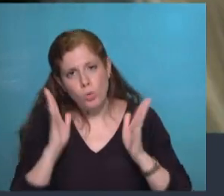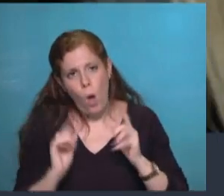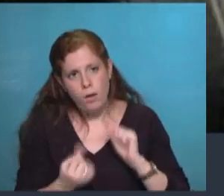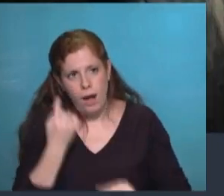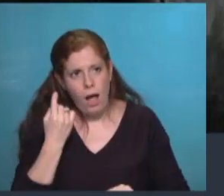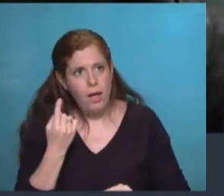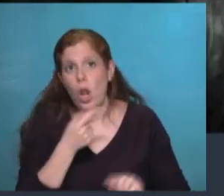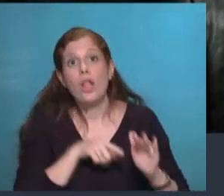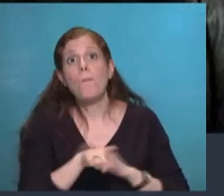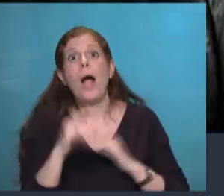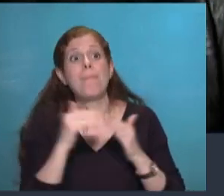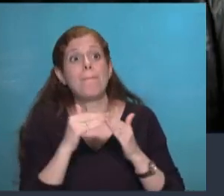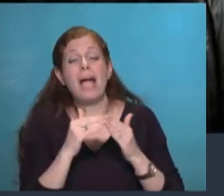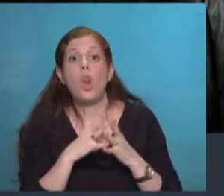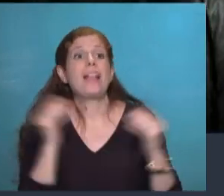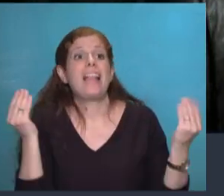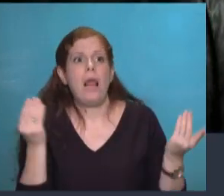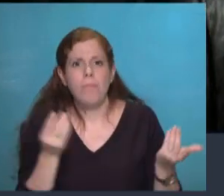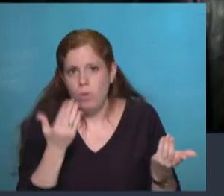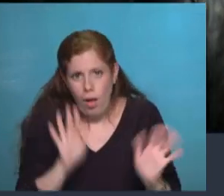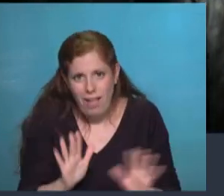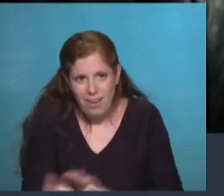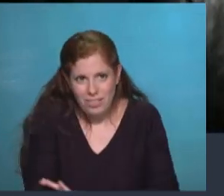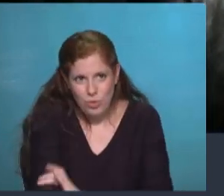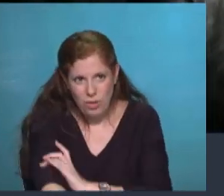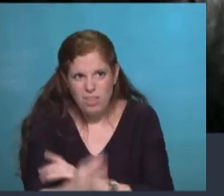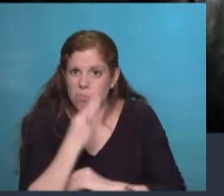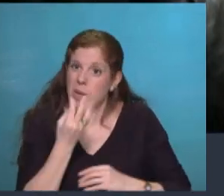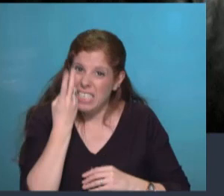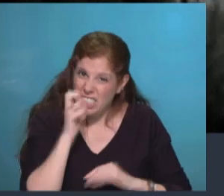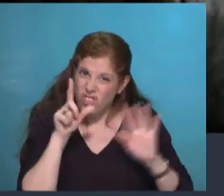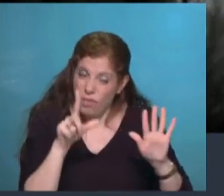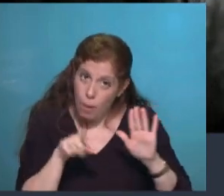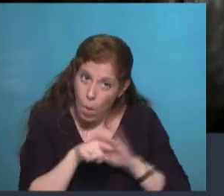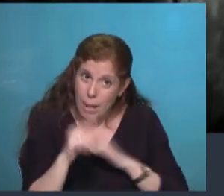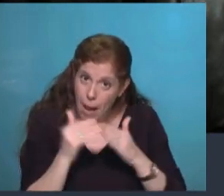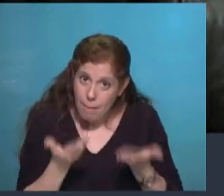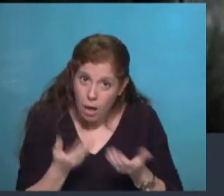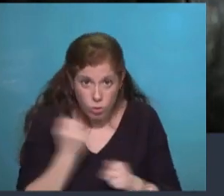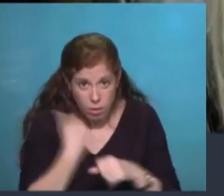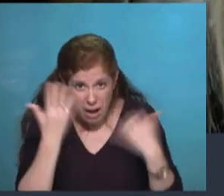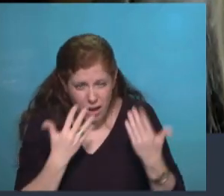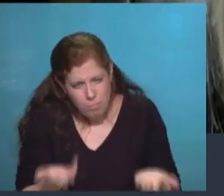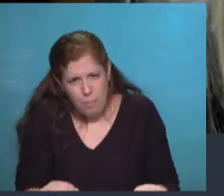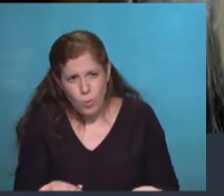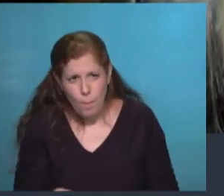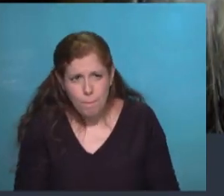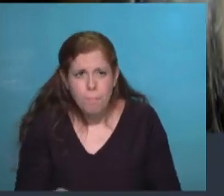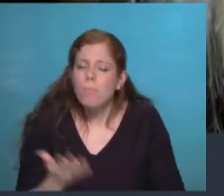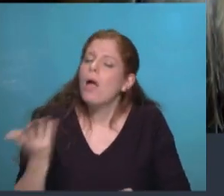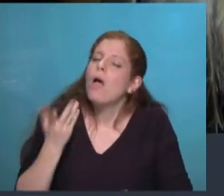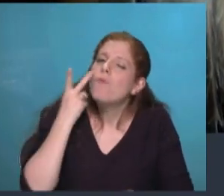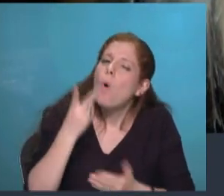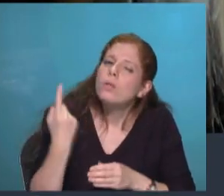הייתה בורחת מהבית, היא לא הייתה נעלמת. בכלל לא הייתה כזאת, היא ב-27, את בורחת מהבית? עושה בלגן, מה פתאום? איפה ראו אותה בפעם